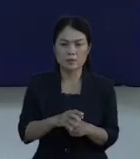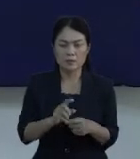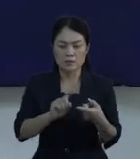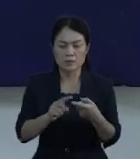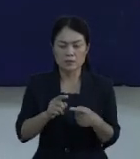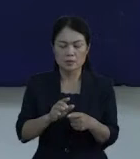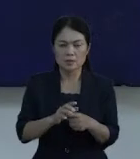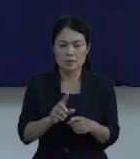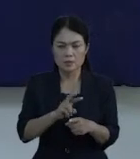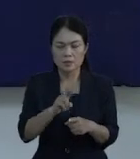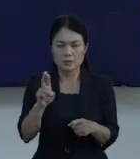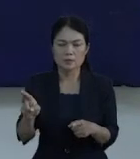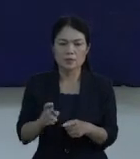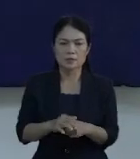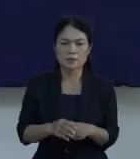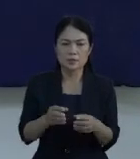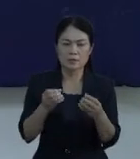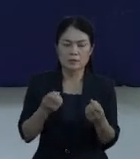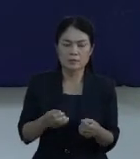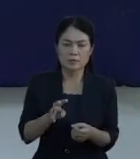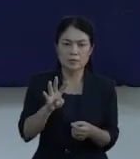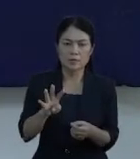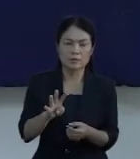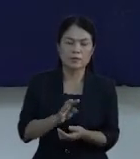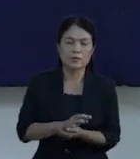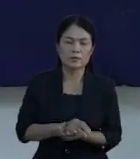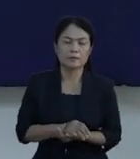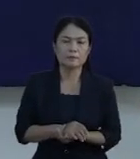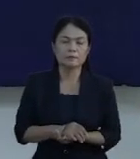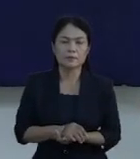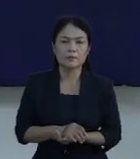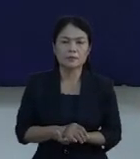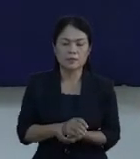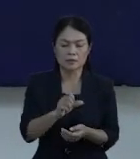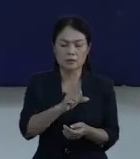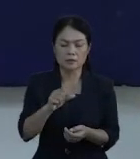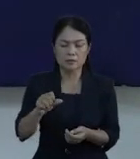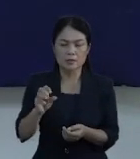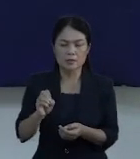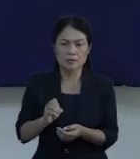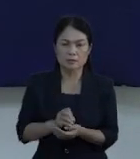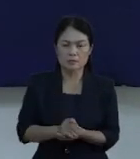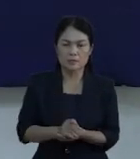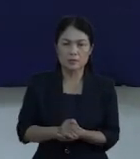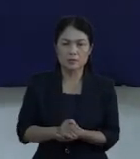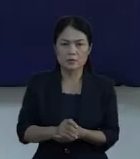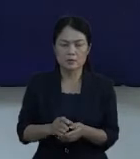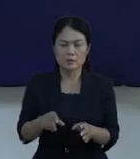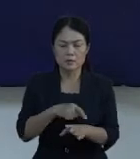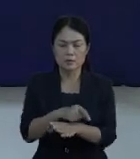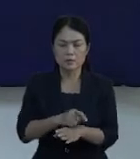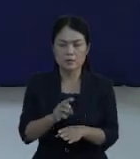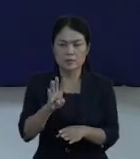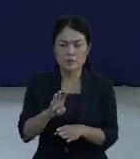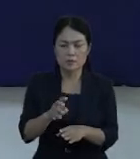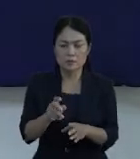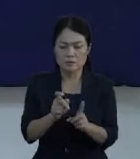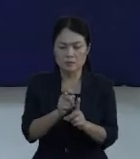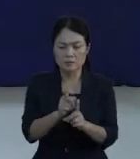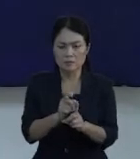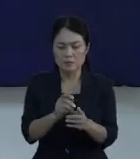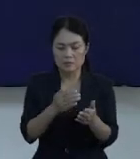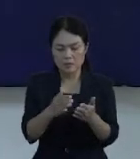đam càng sát đam mán cứ lịch buôn tung sáng nè con á chứng bà càng nà lịch buôn chứng dương thử bật cốt ấy chứ